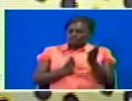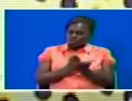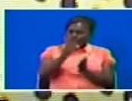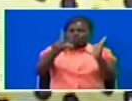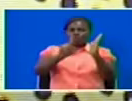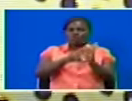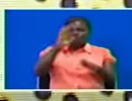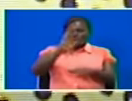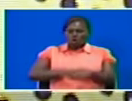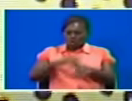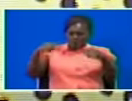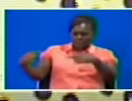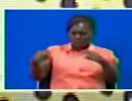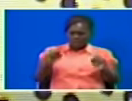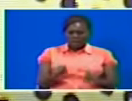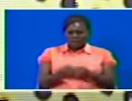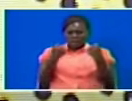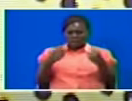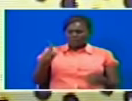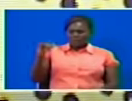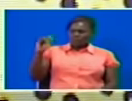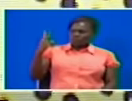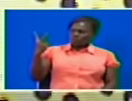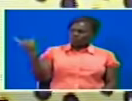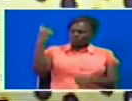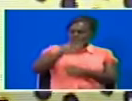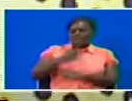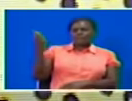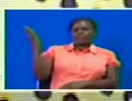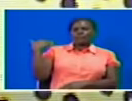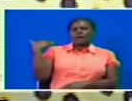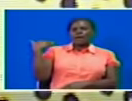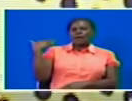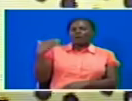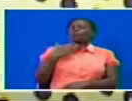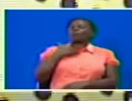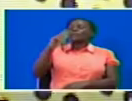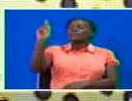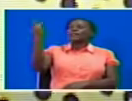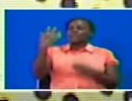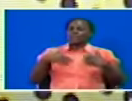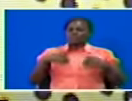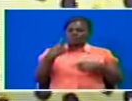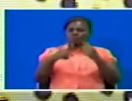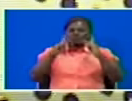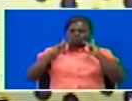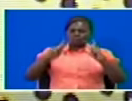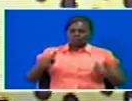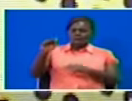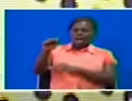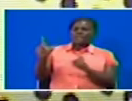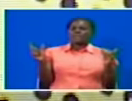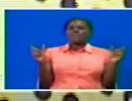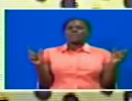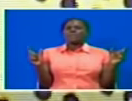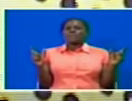kuhusiana na patashika ambayo ilishuhudiwa huko Kinangu siku mbili zilizopita. Kiraitha mwataka wa Kenya kudumisha amani na kuviomba vyombo vya